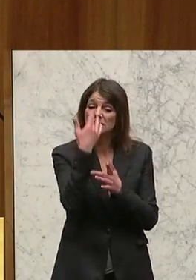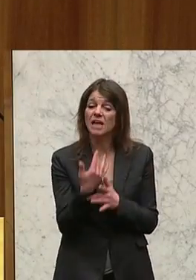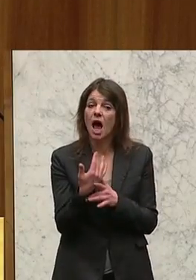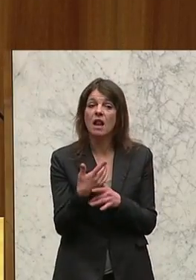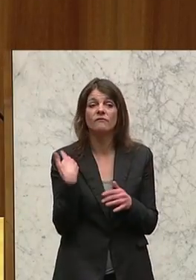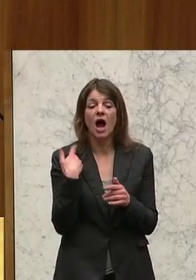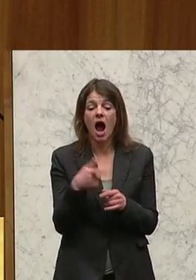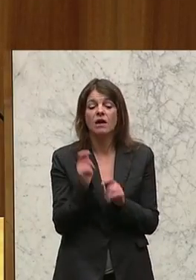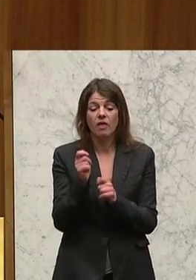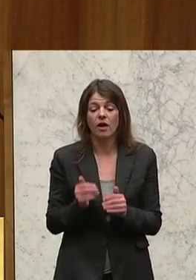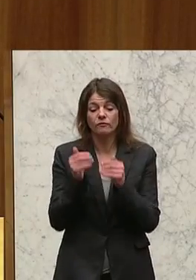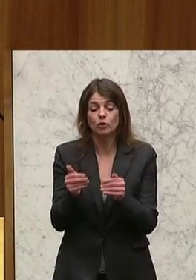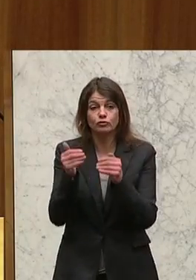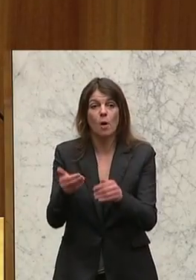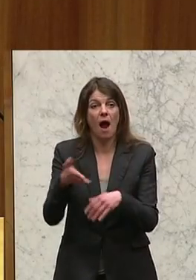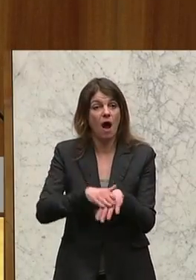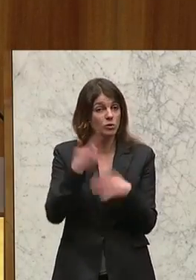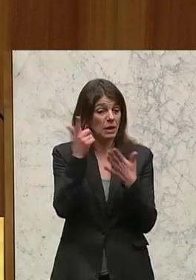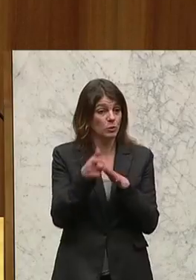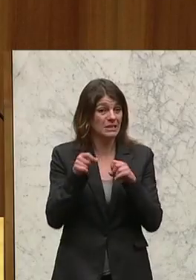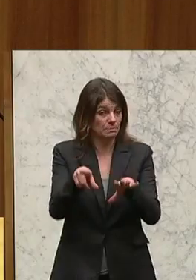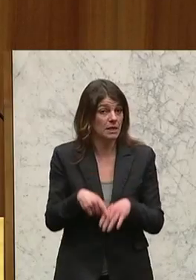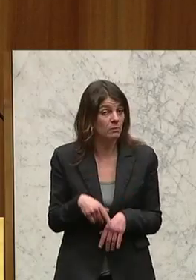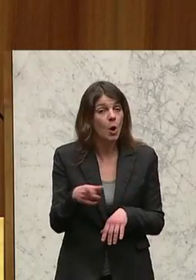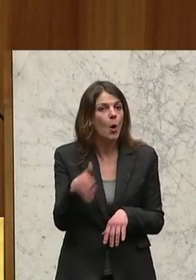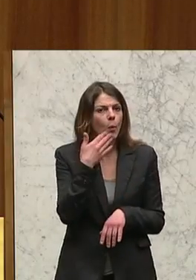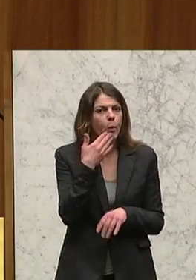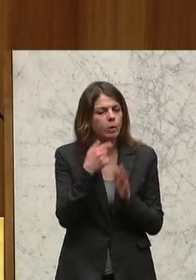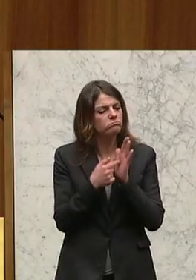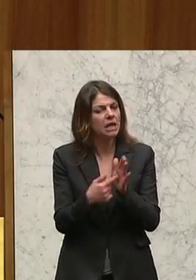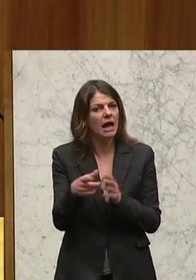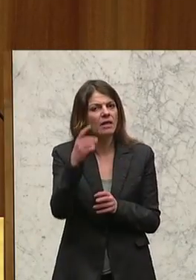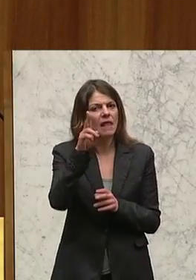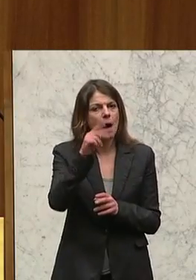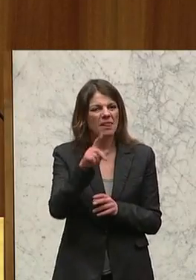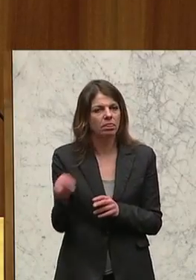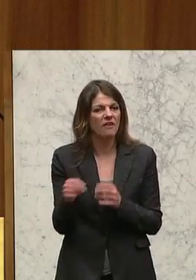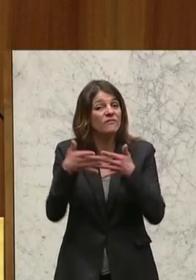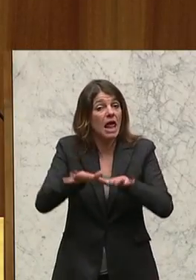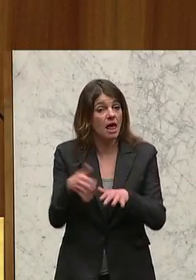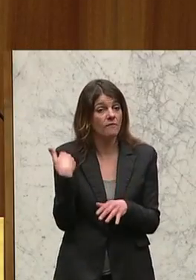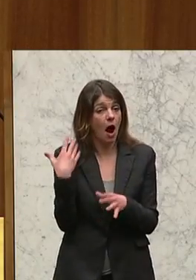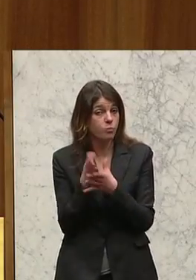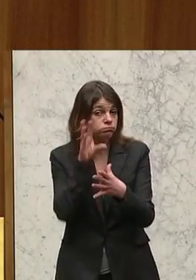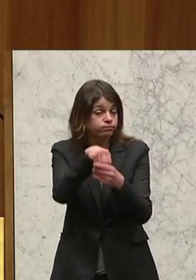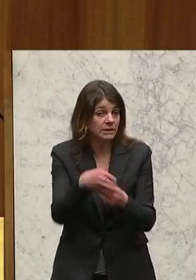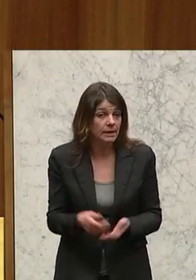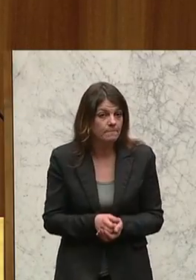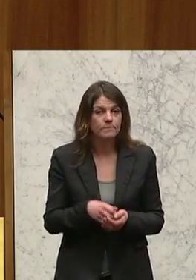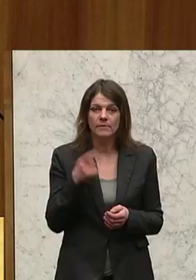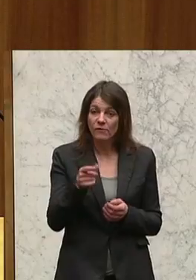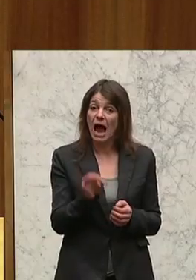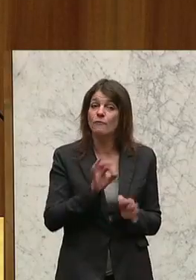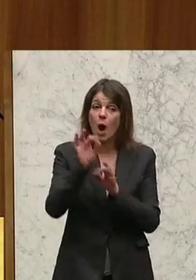was verschoben worden ist auf das Jahr 2017. Sie haben auch nicht jene Dublin-Fälle mit hineingezählt, die eigentlich an